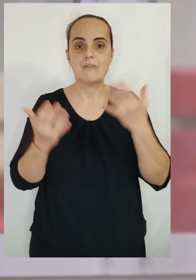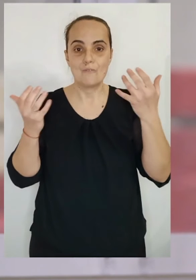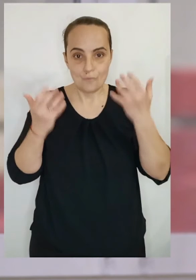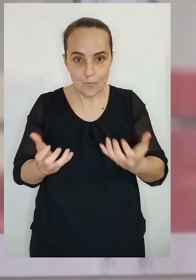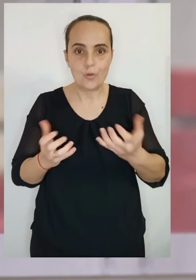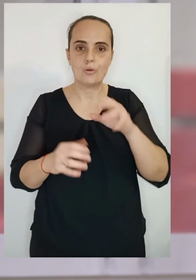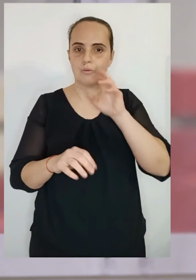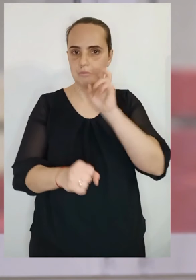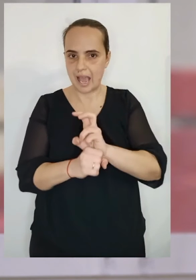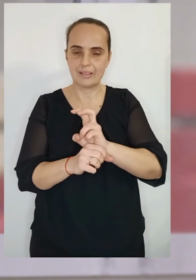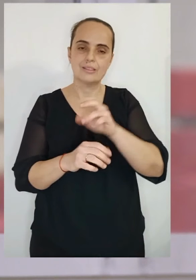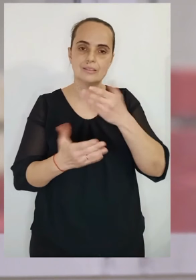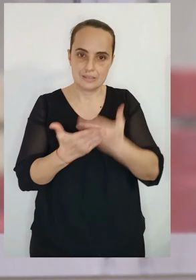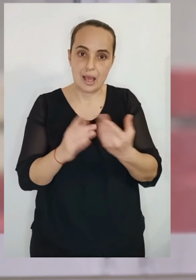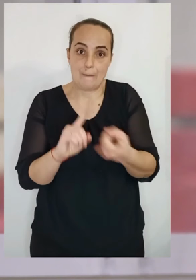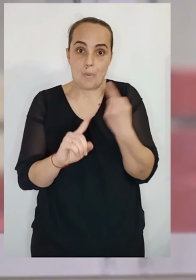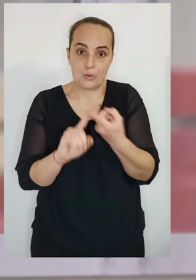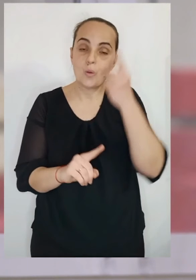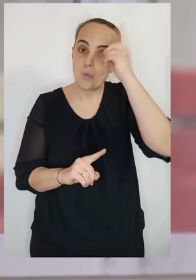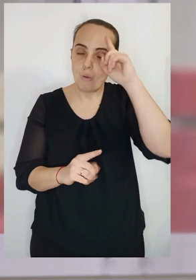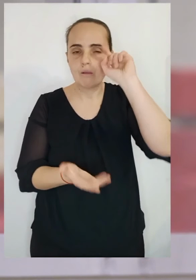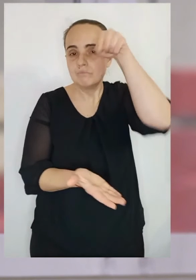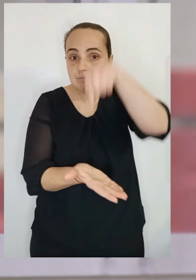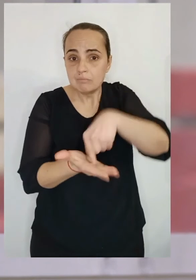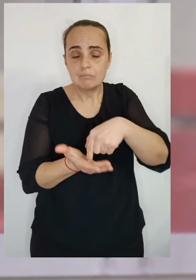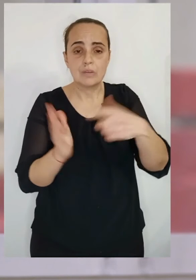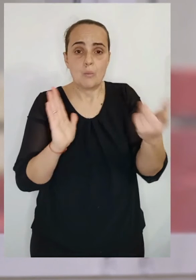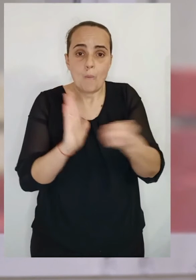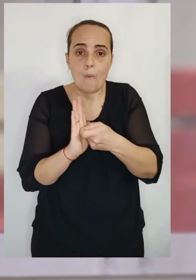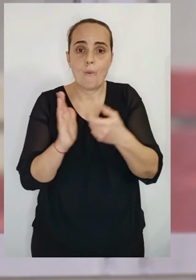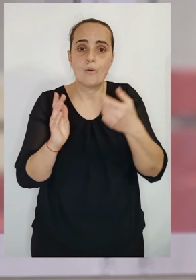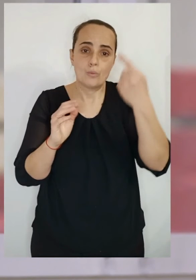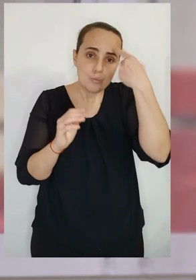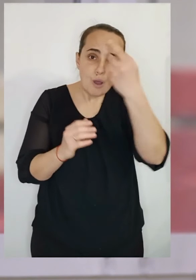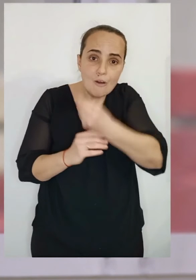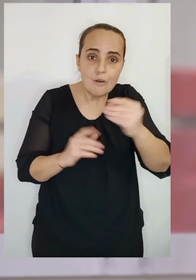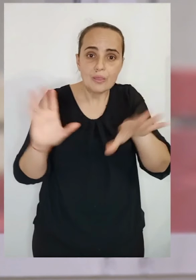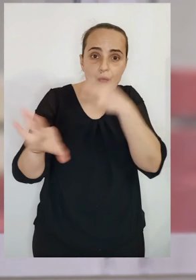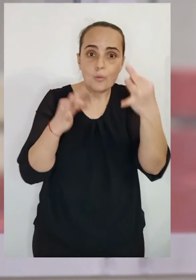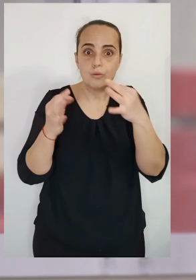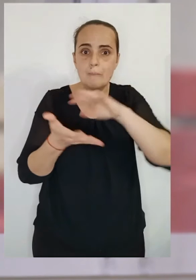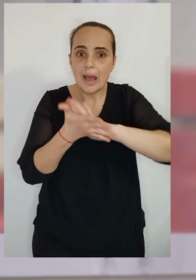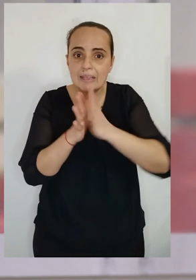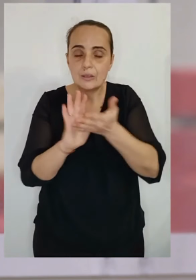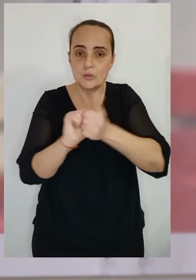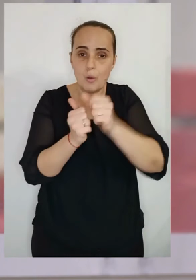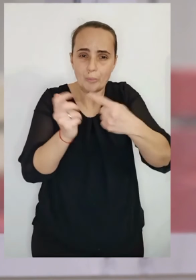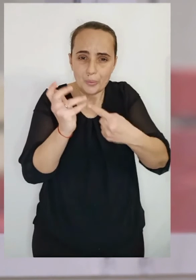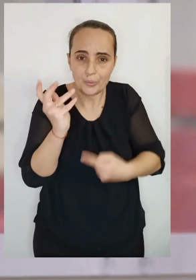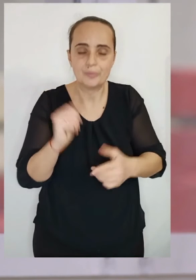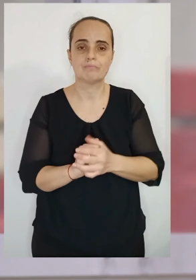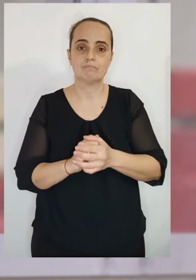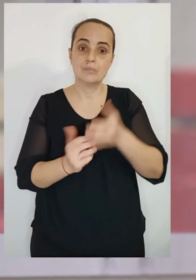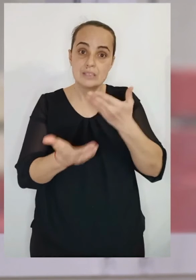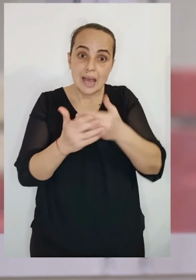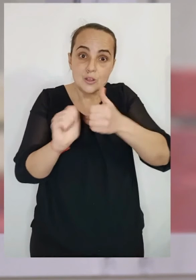encore maintenir, puisque c'est un vrai lieu et un vrai moment de découverte des enfants de toutes sortes de pratiques. Et dans